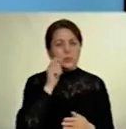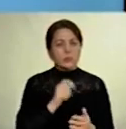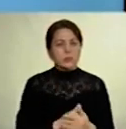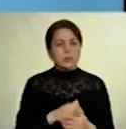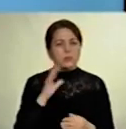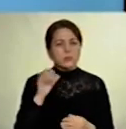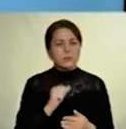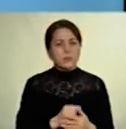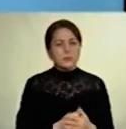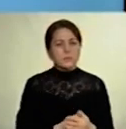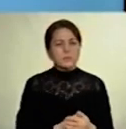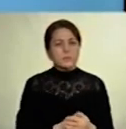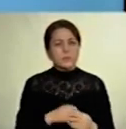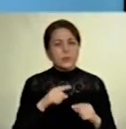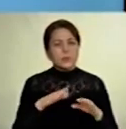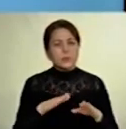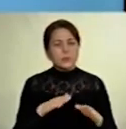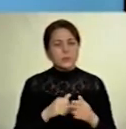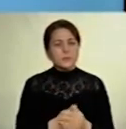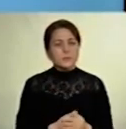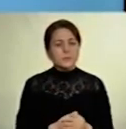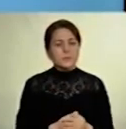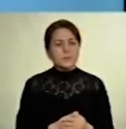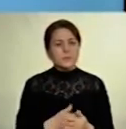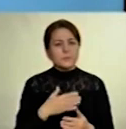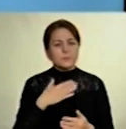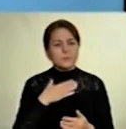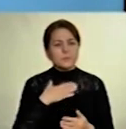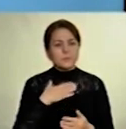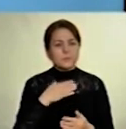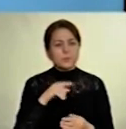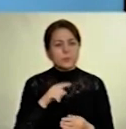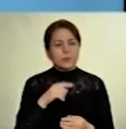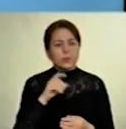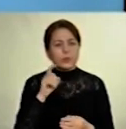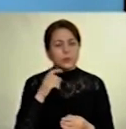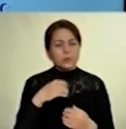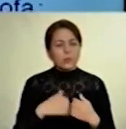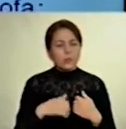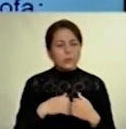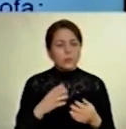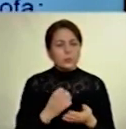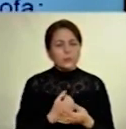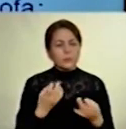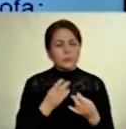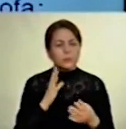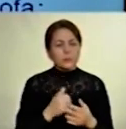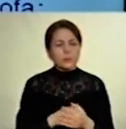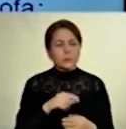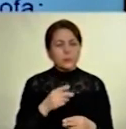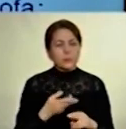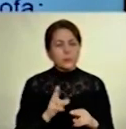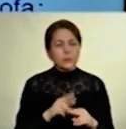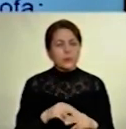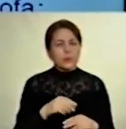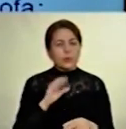Va bu yerda biz mana bu x oralig'ini topishimiz kerak bo'ladi. Uning uchun